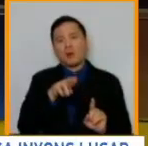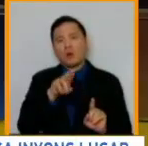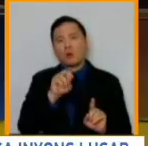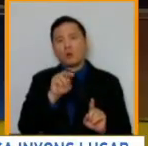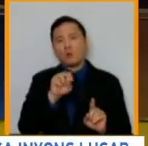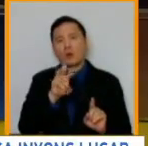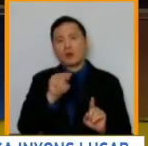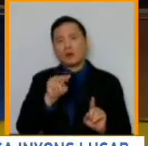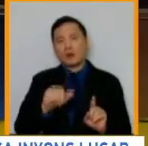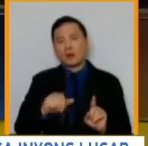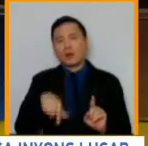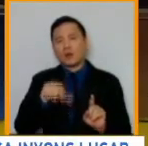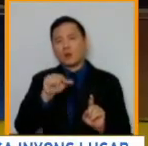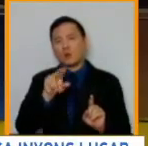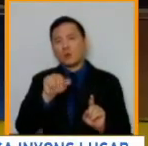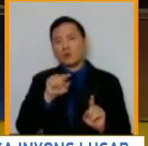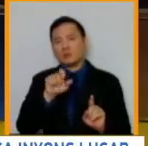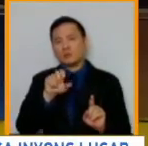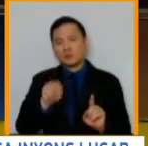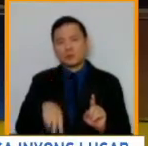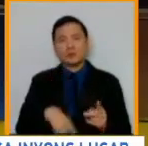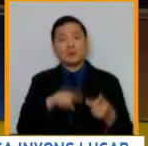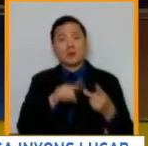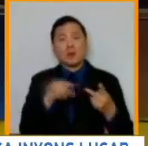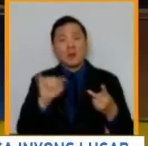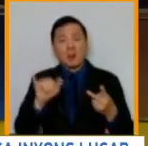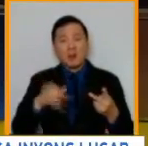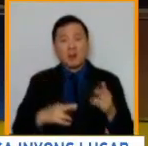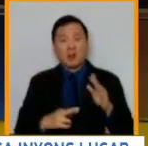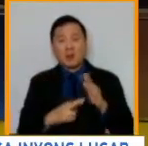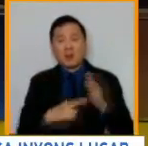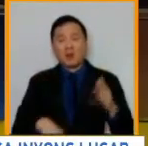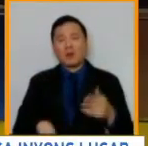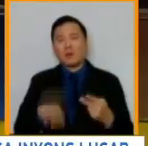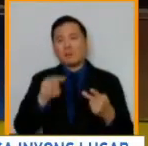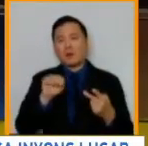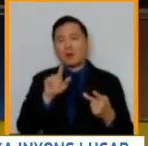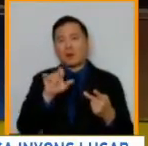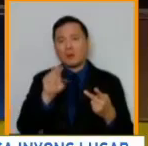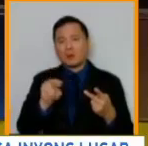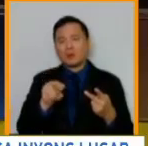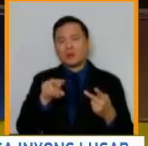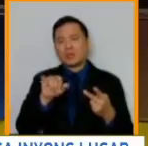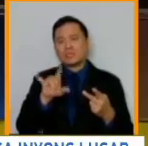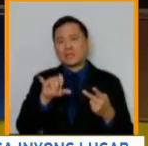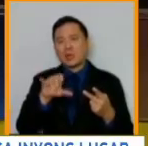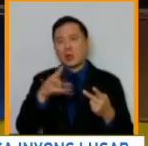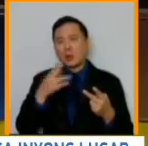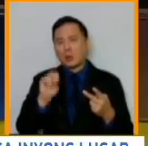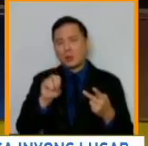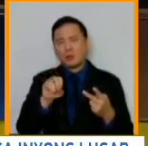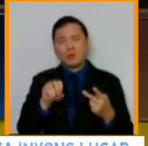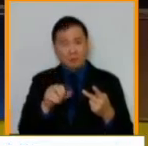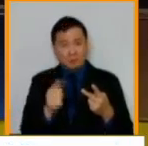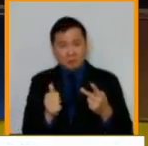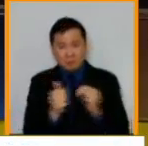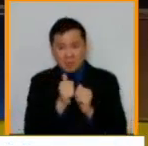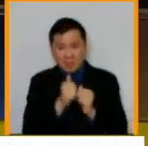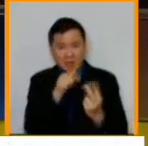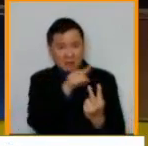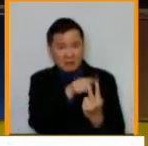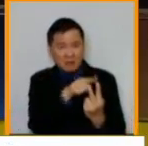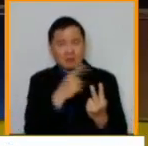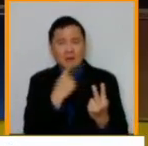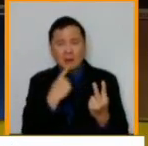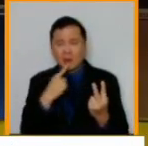Marlon Casquejo. Kaya naniniwala si Guanzon na dapat i-raffle muli ang disqualification case laban kay Bongbong Marcos